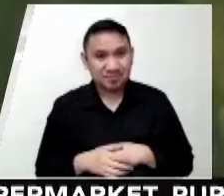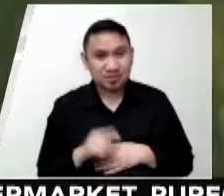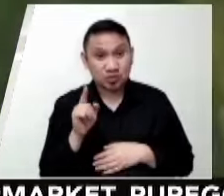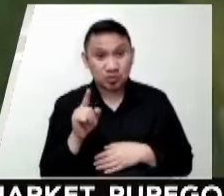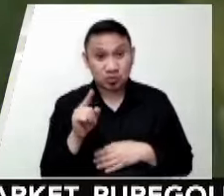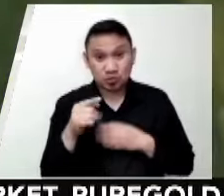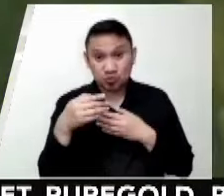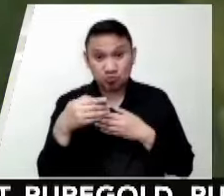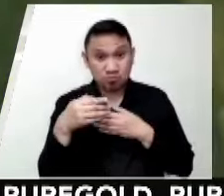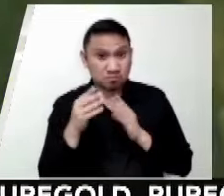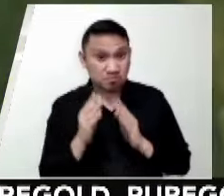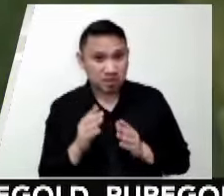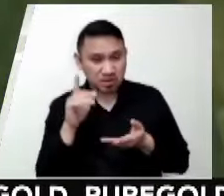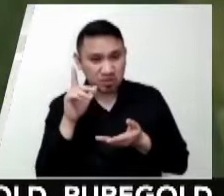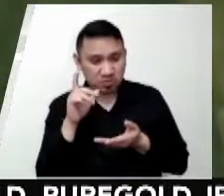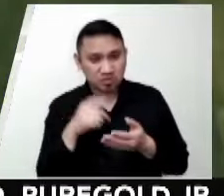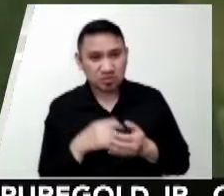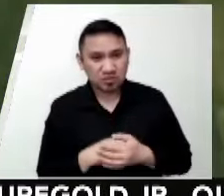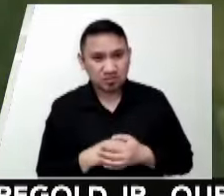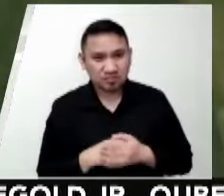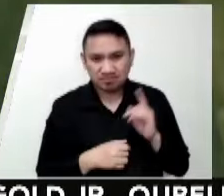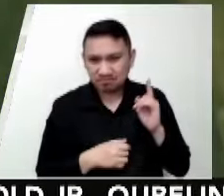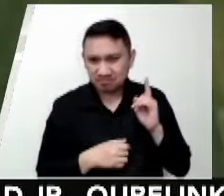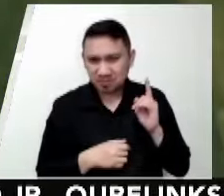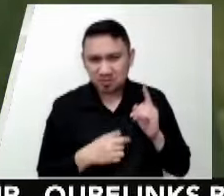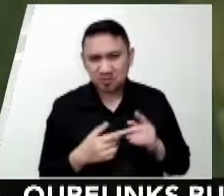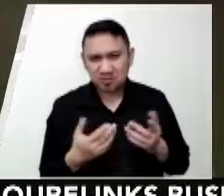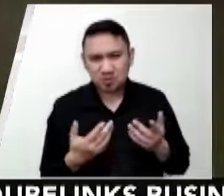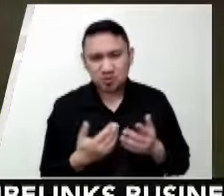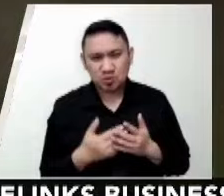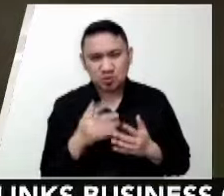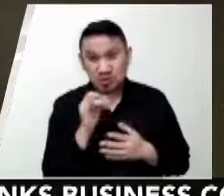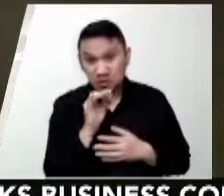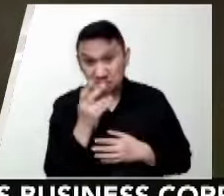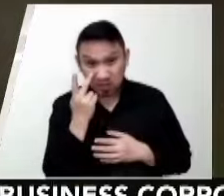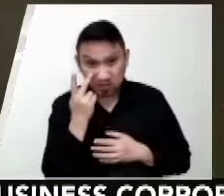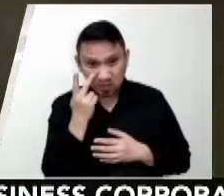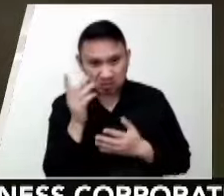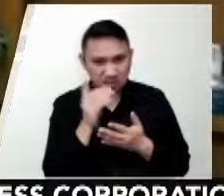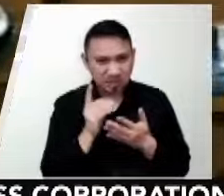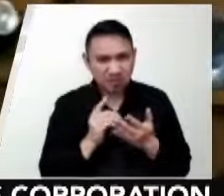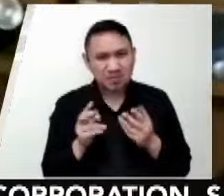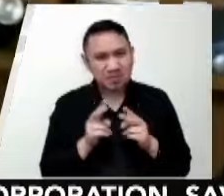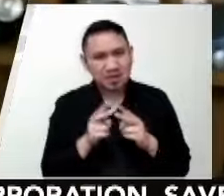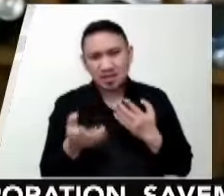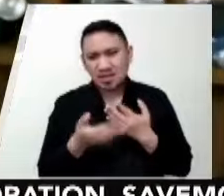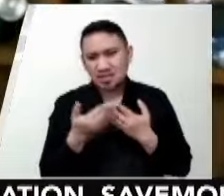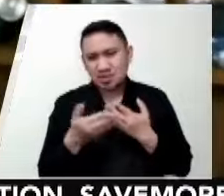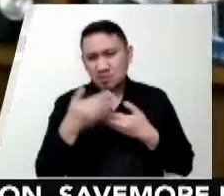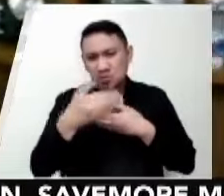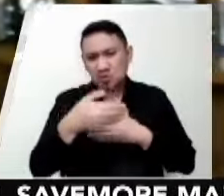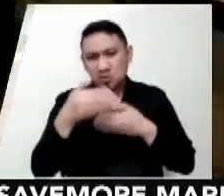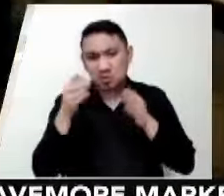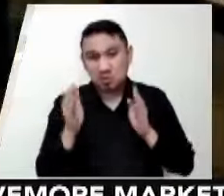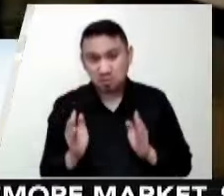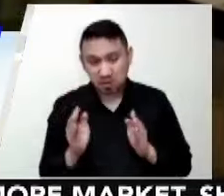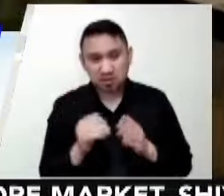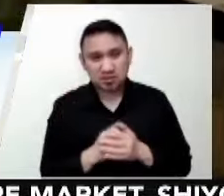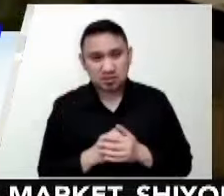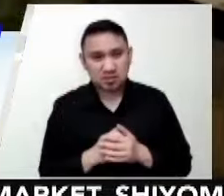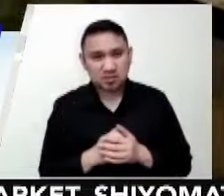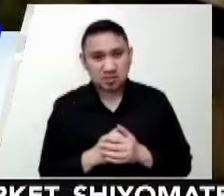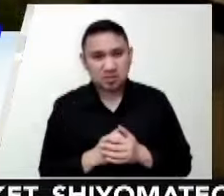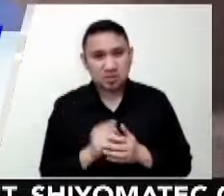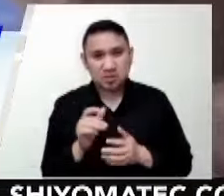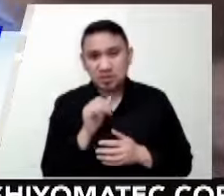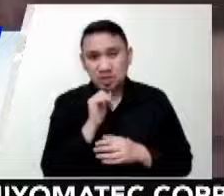ding camera ifauri. Napaka-low-tech nito. At pag nakita natin ang design, ito'y simpleng kahon lamang. Ang camerang ito ay manual din at hindi gumagamit